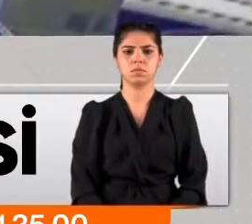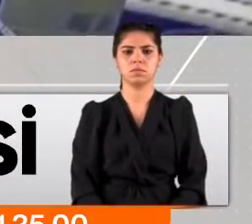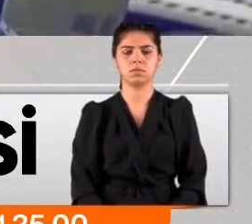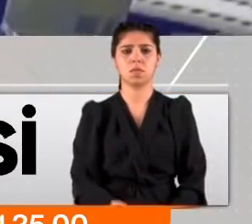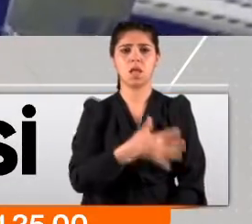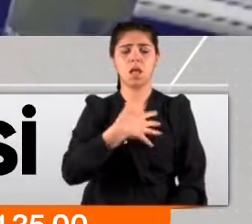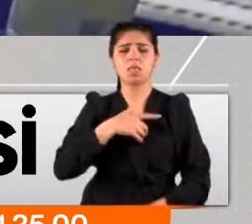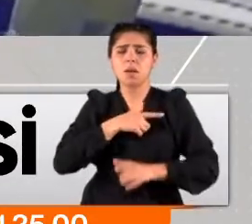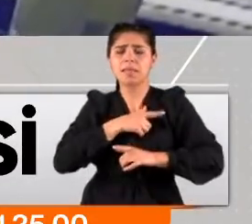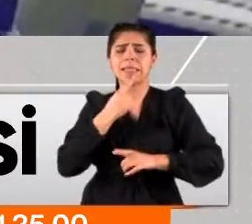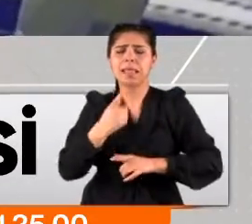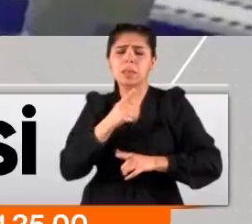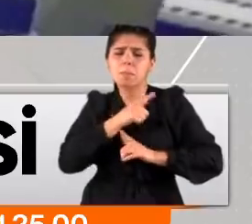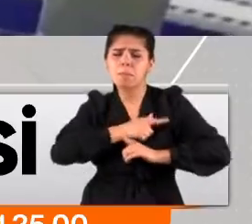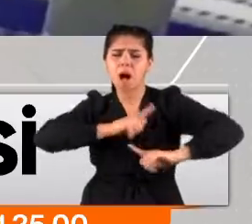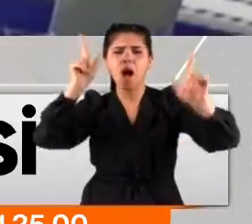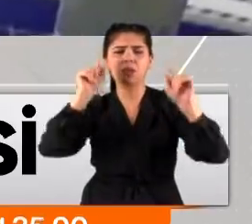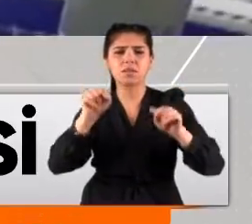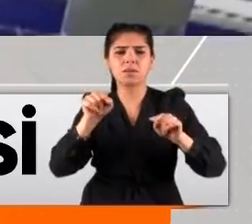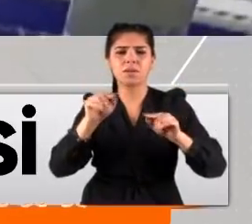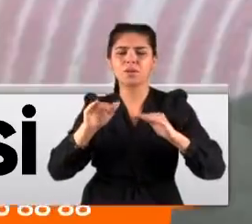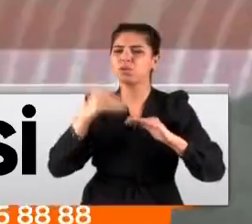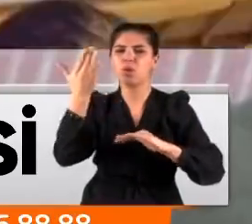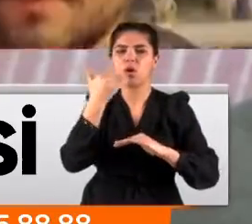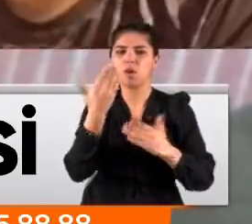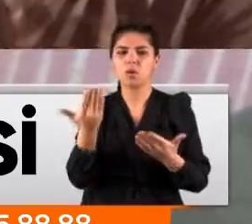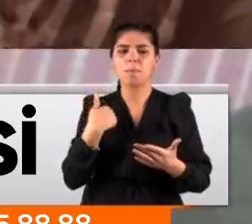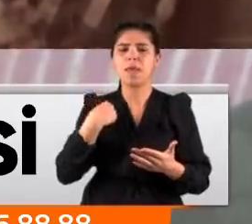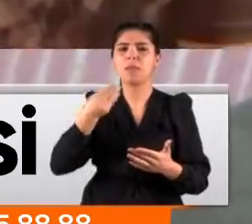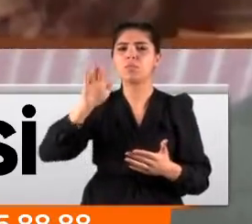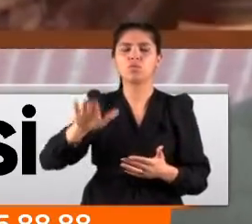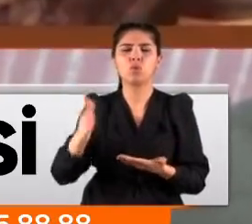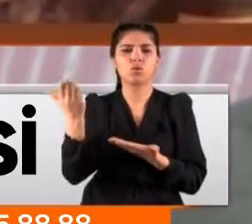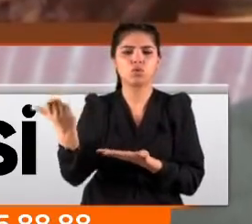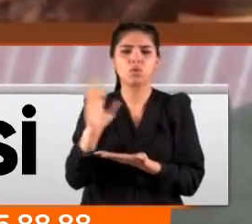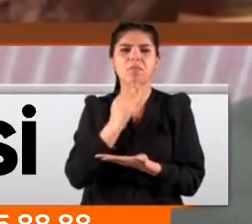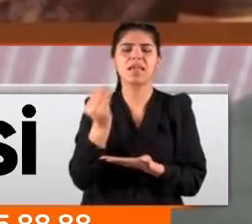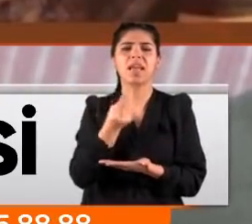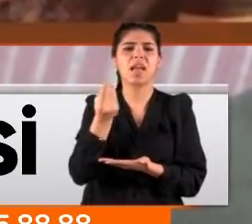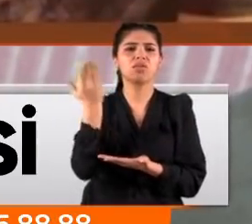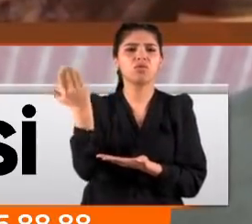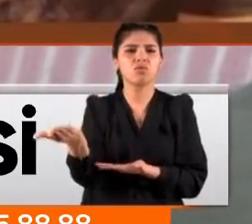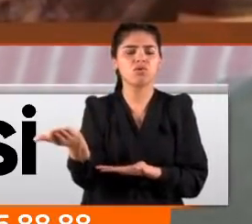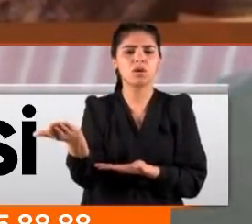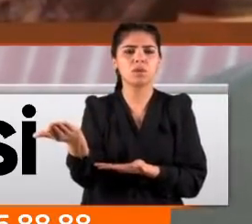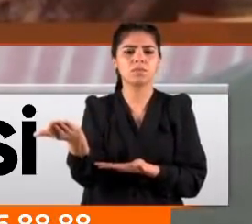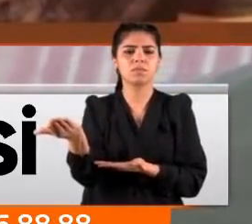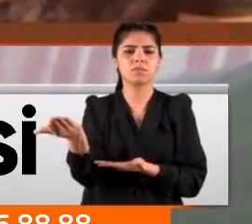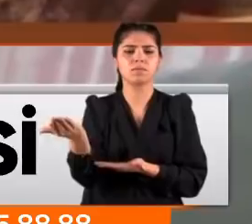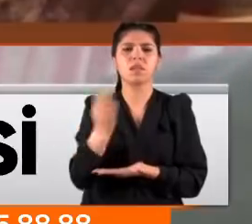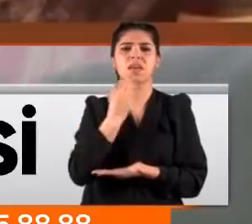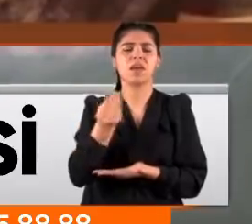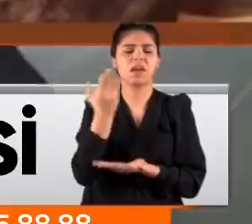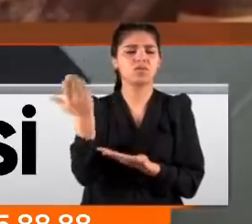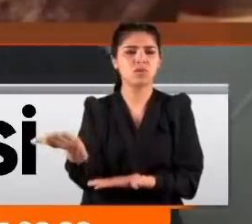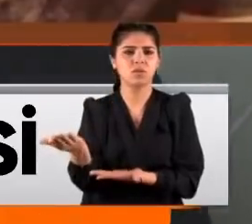Anne diye bağırdı. Gerisi yok yani. Benim çocuğum gencecikti. Gencecikti ya.